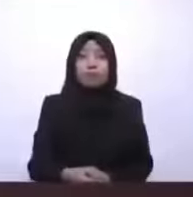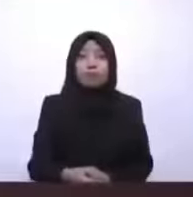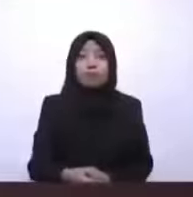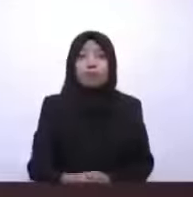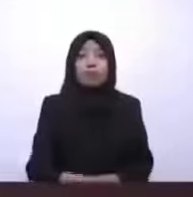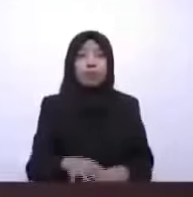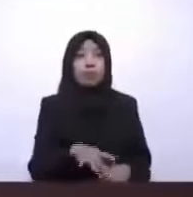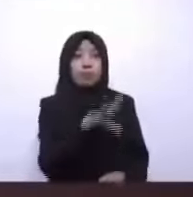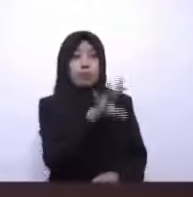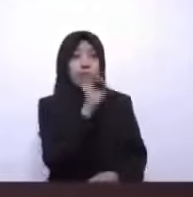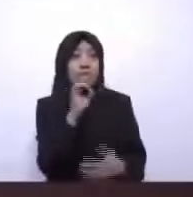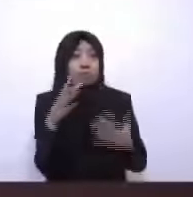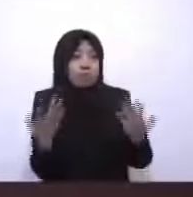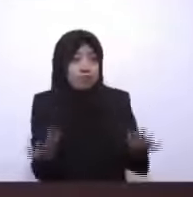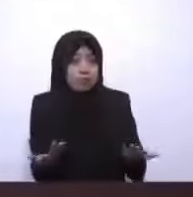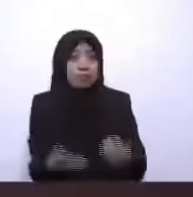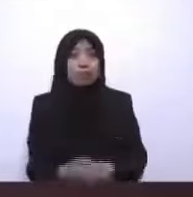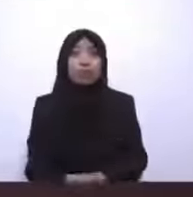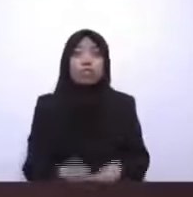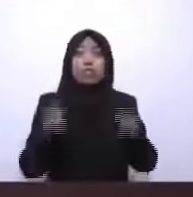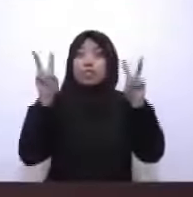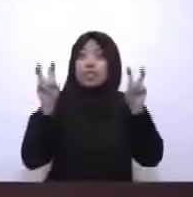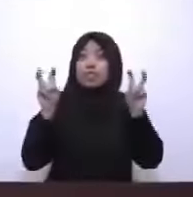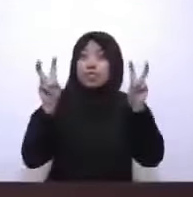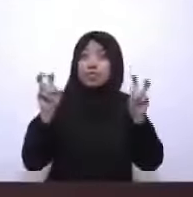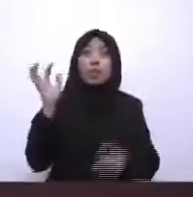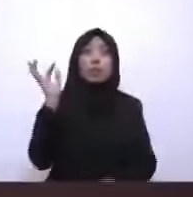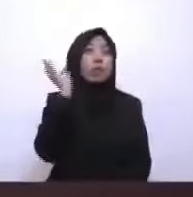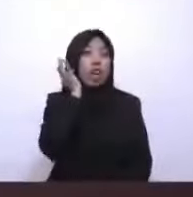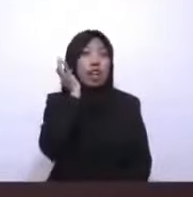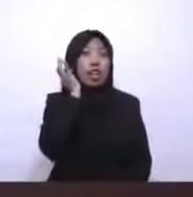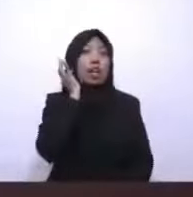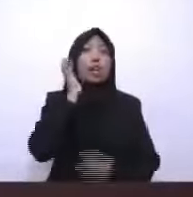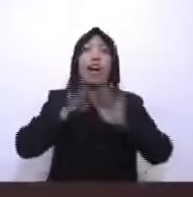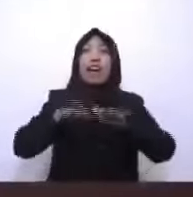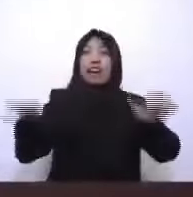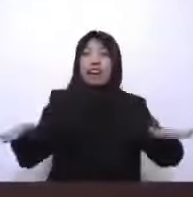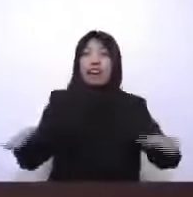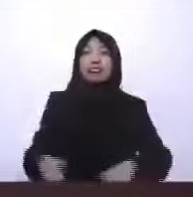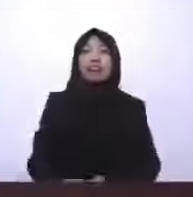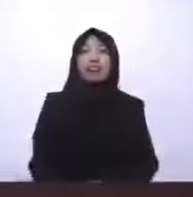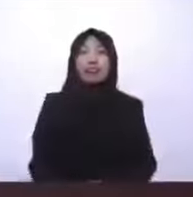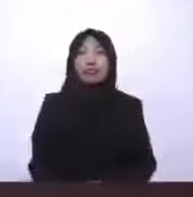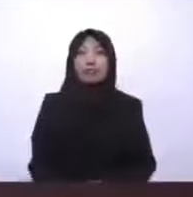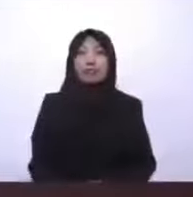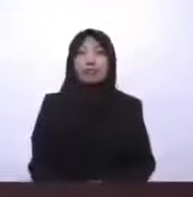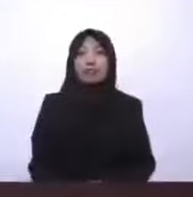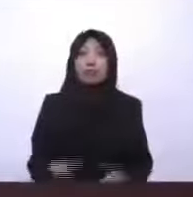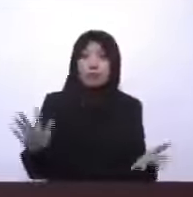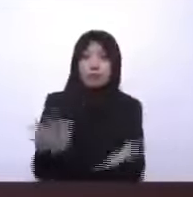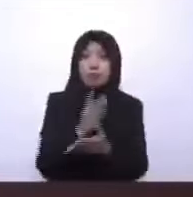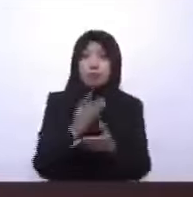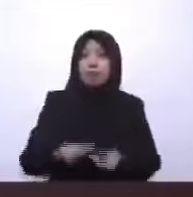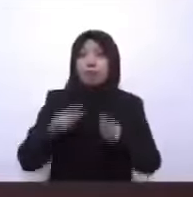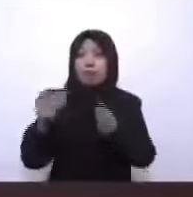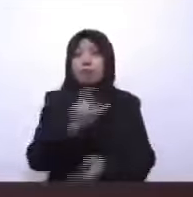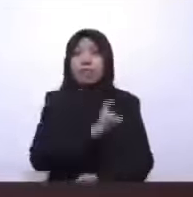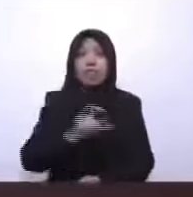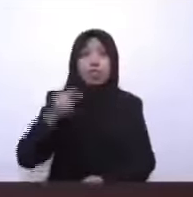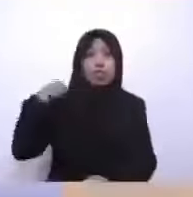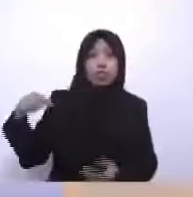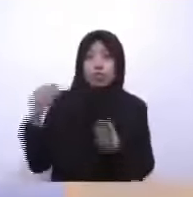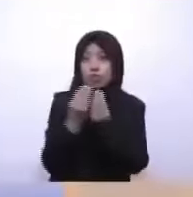Yang dipilih adalah isu perempuan dan anak. Kami berikan kesempatan Cawagub